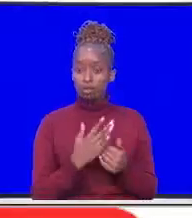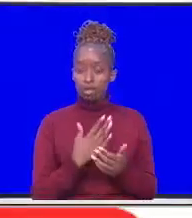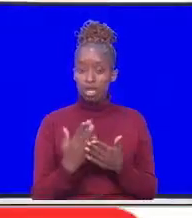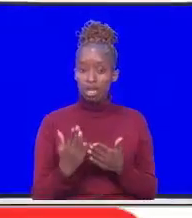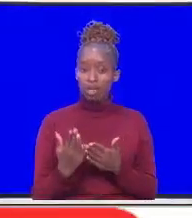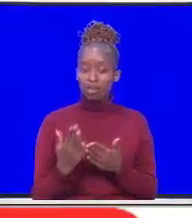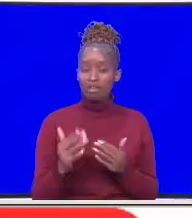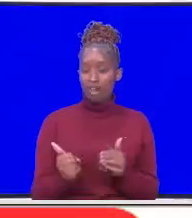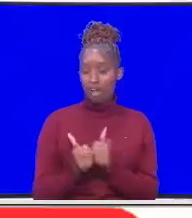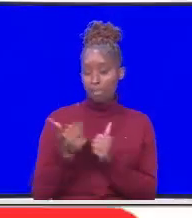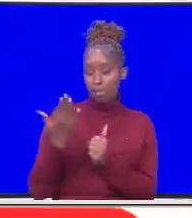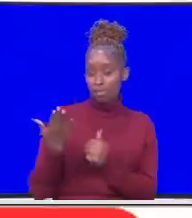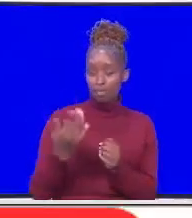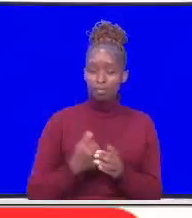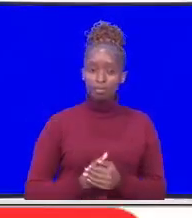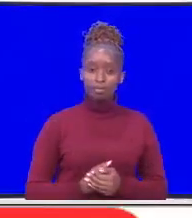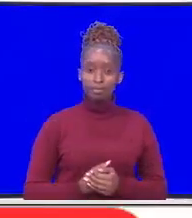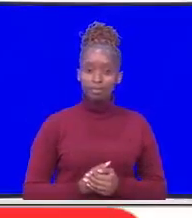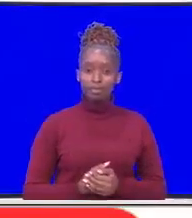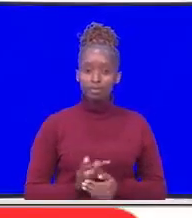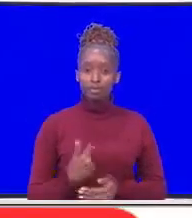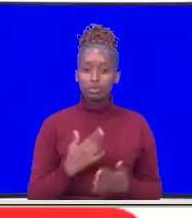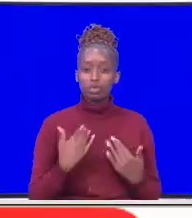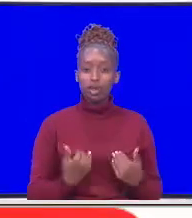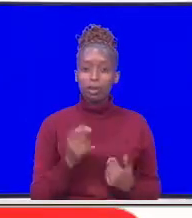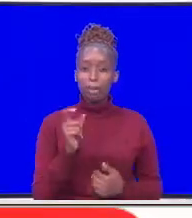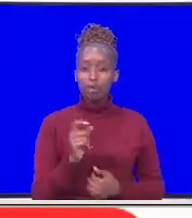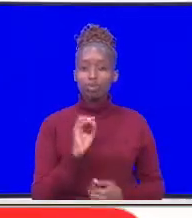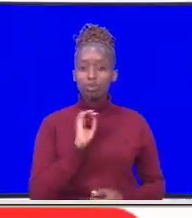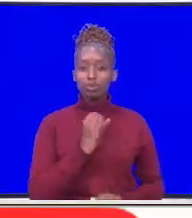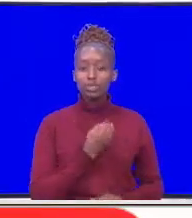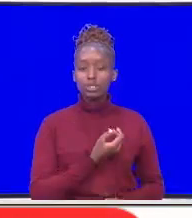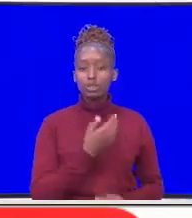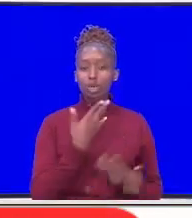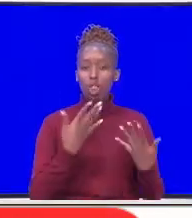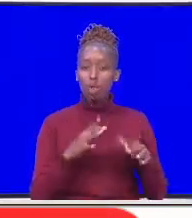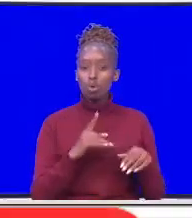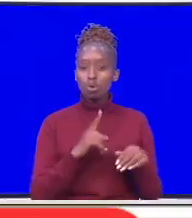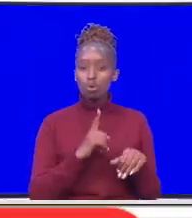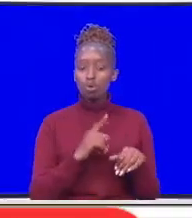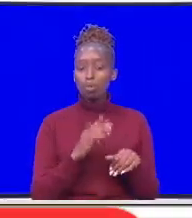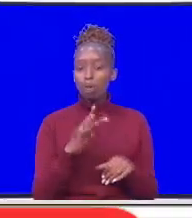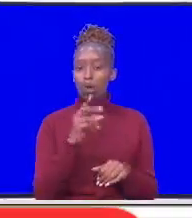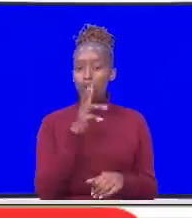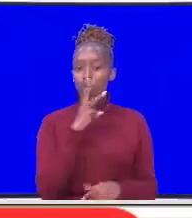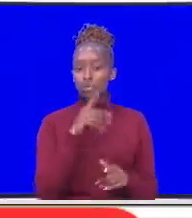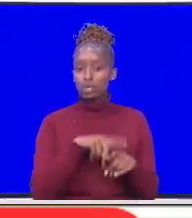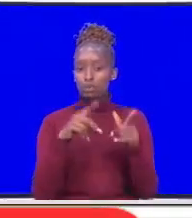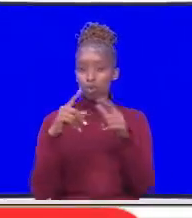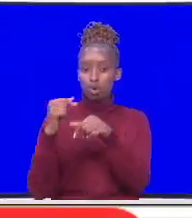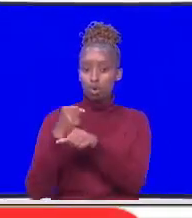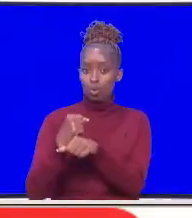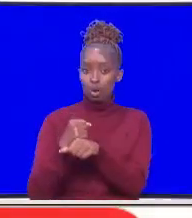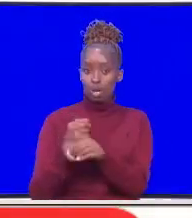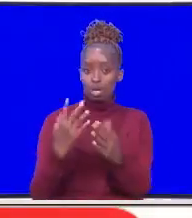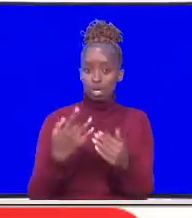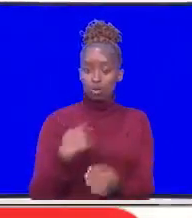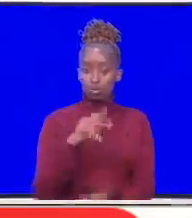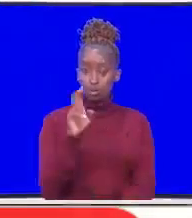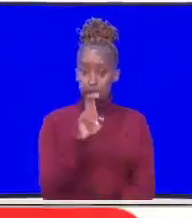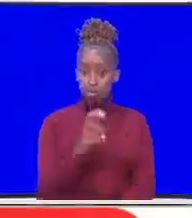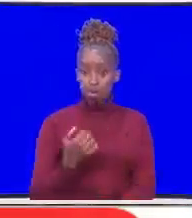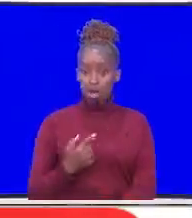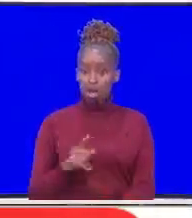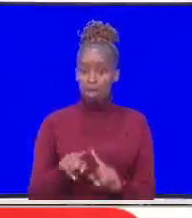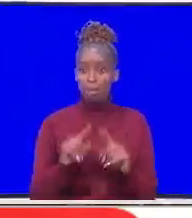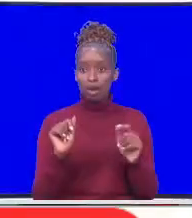Tumepoteza mtu wetu na maji akienda kazi, na sasa hii tumetafuta hatumpati.